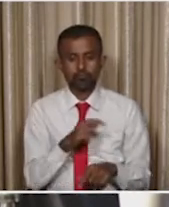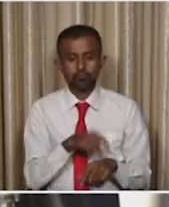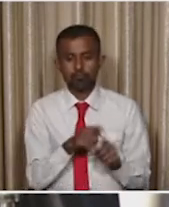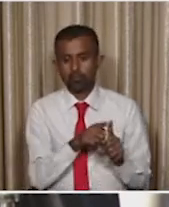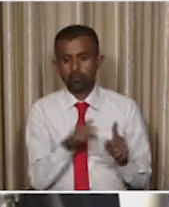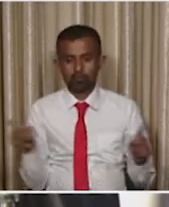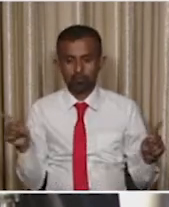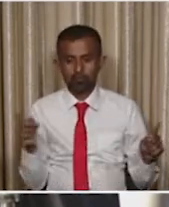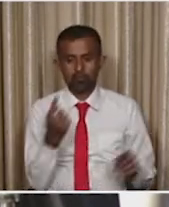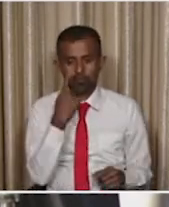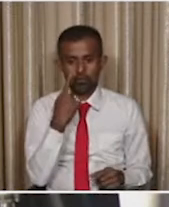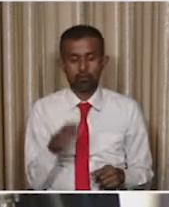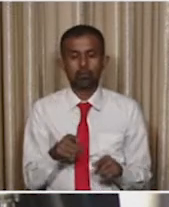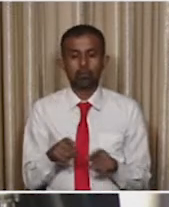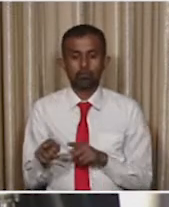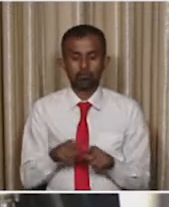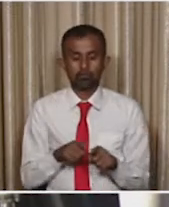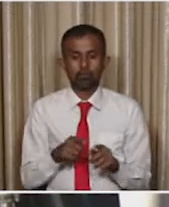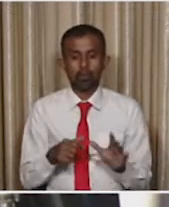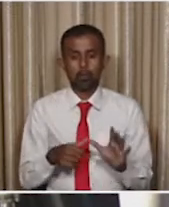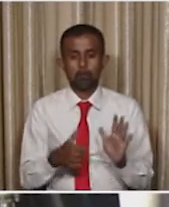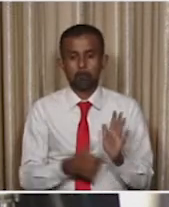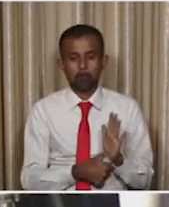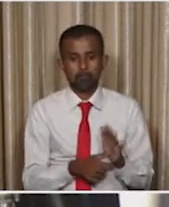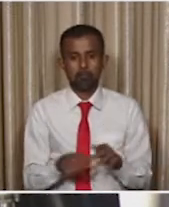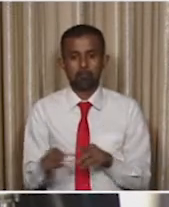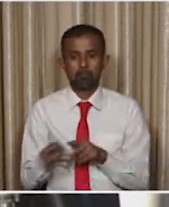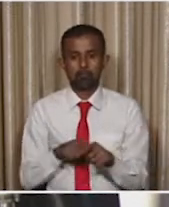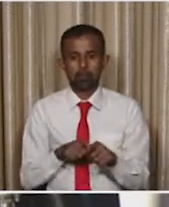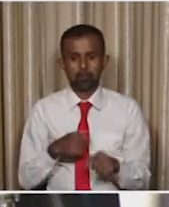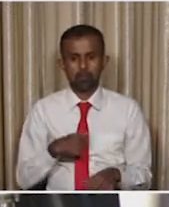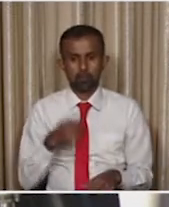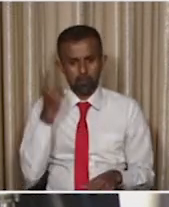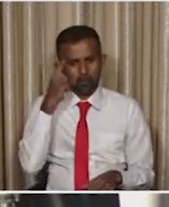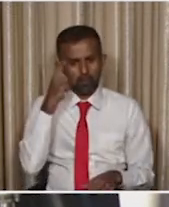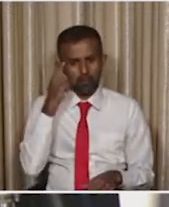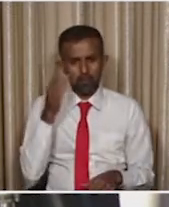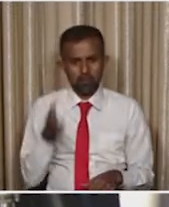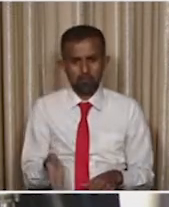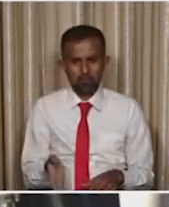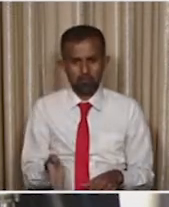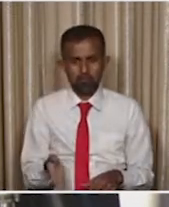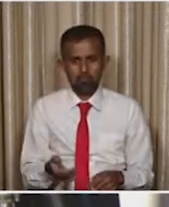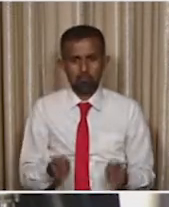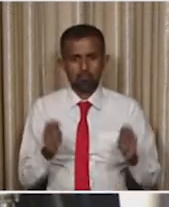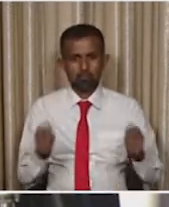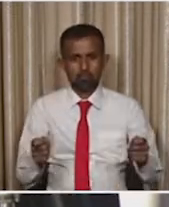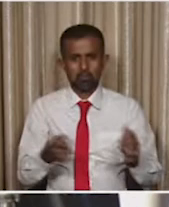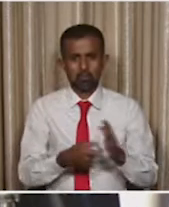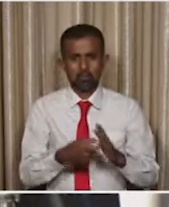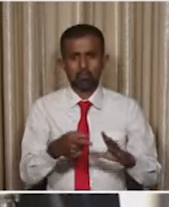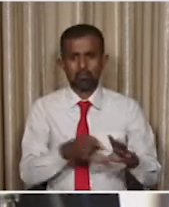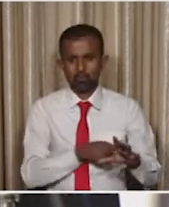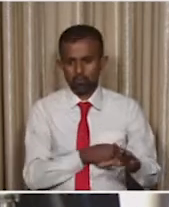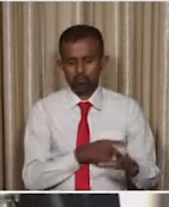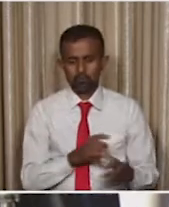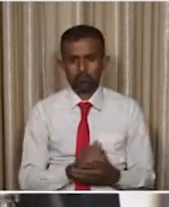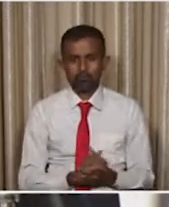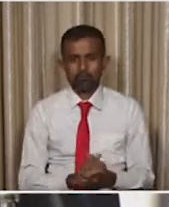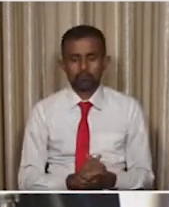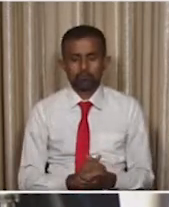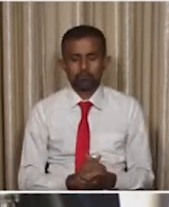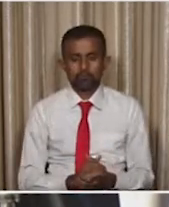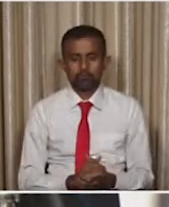கொண்டுவரப்படுகிறது என்று சொல்லி சொன்னால் இனப்படுகொலையாளிகளை பாதுகாப்பதற்காக ஒரு சிறுபான்மை சமூகத்தைச் சேர்ந்த ஒருவர் ஊடாக இந்த